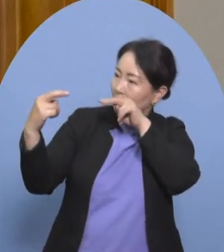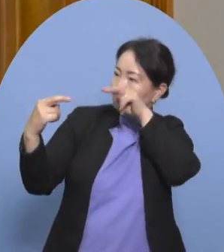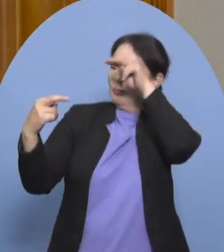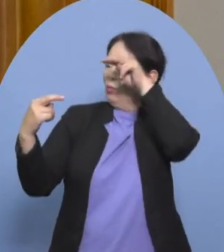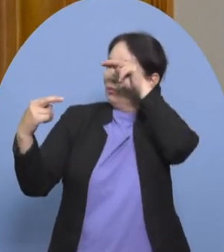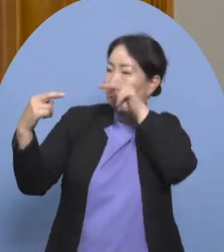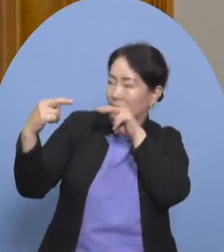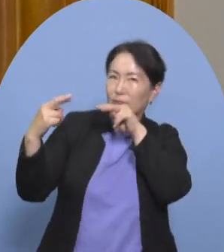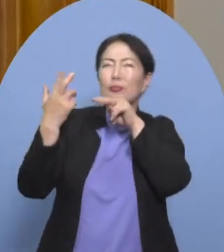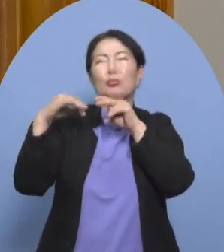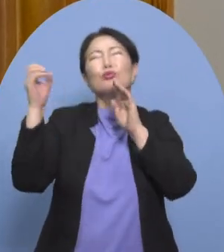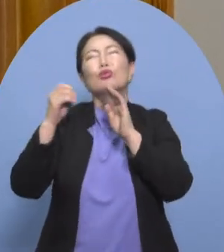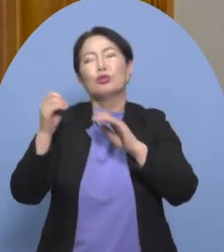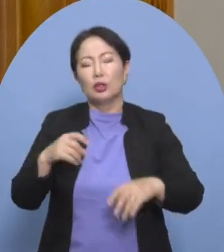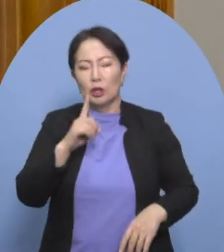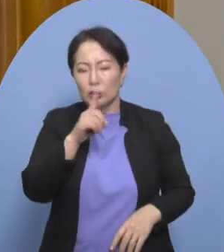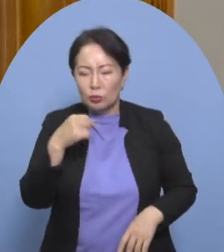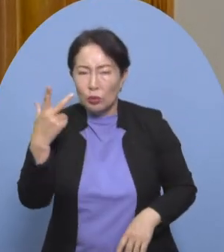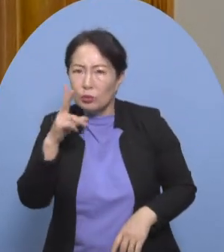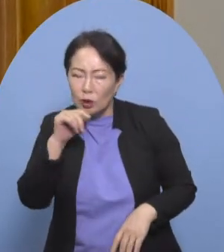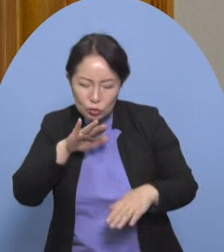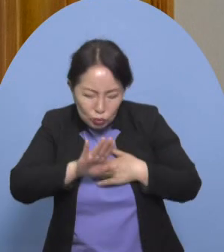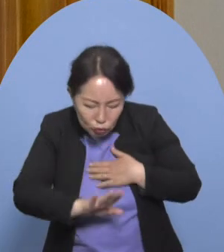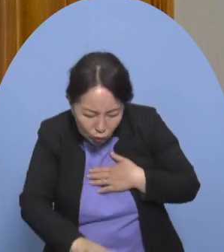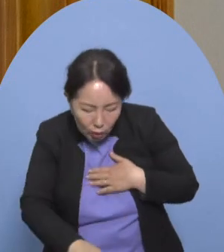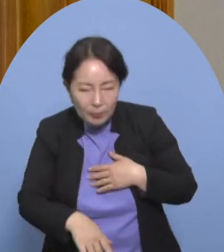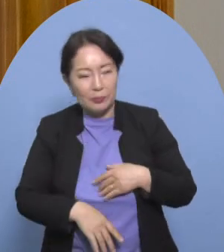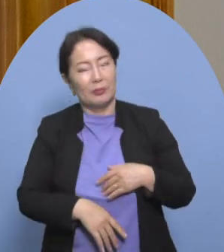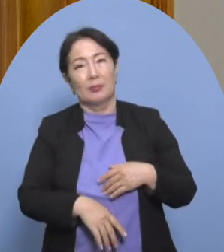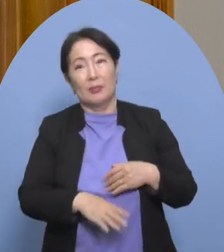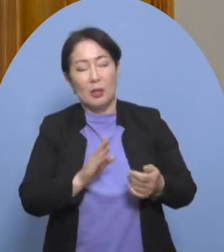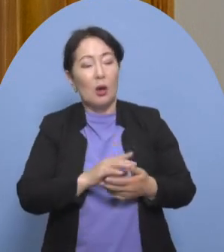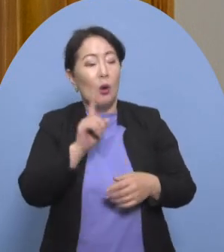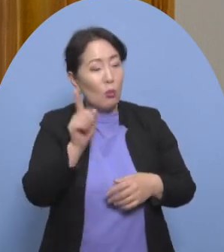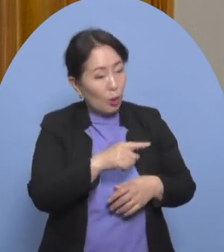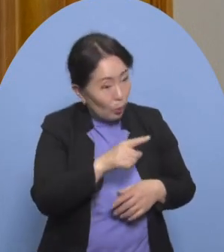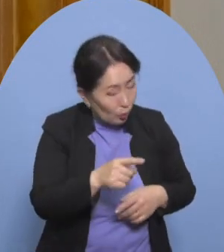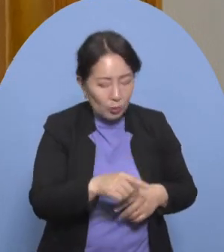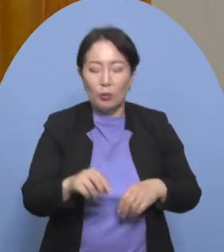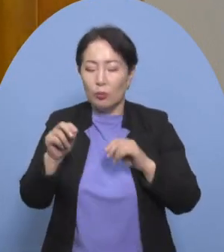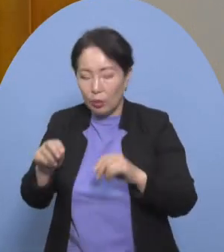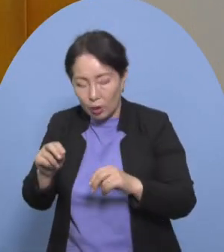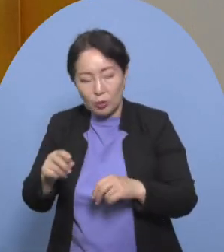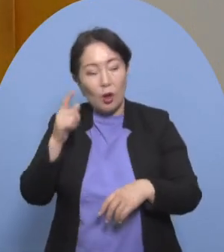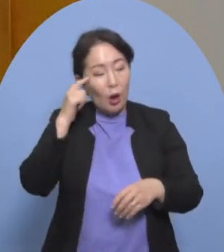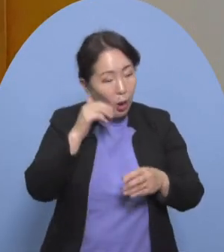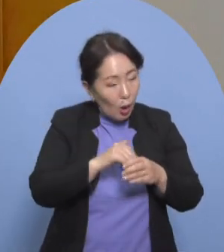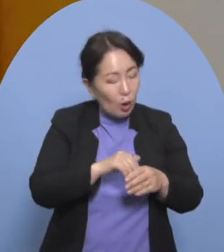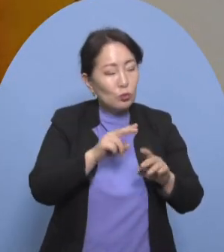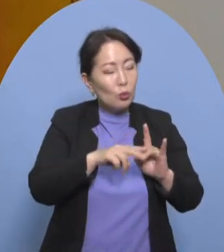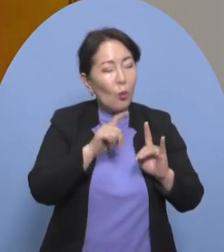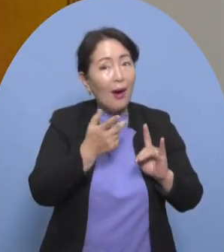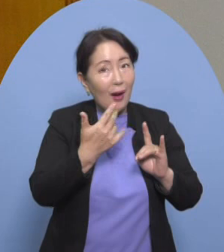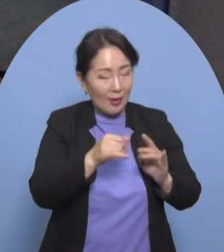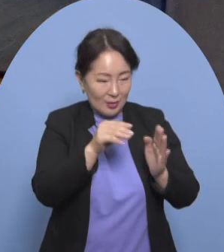гурван настай хүүхдийг бол одоо юм бидрээс жоохон юм жижигхэн хүүхдэд байгаа юм чинь болохгүй болно ойлгороо ингээрээ суугараа гэсэн